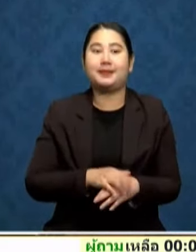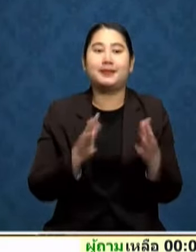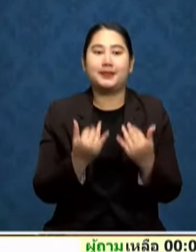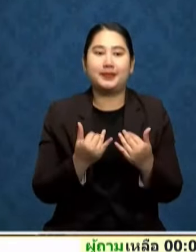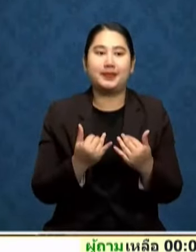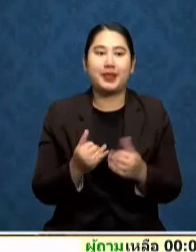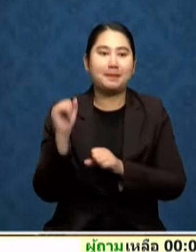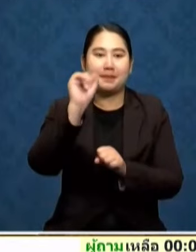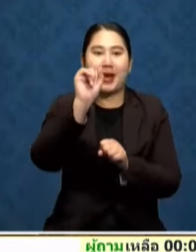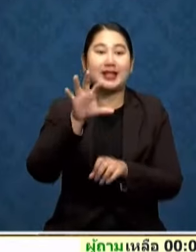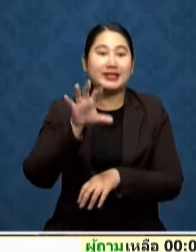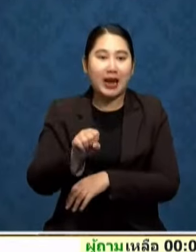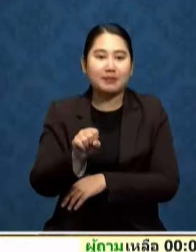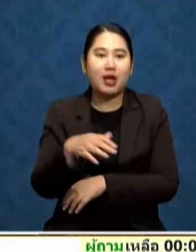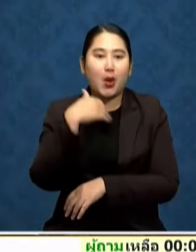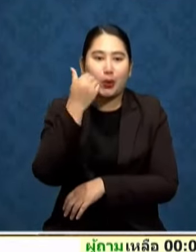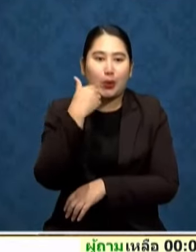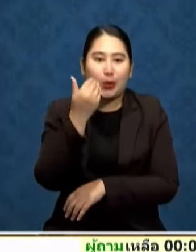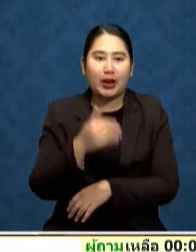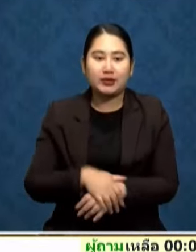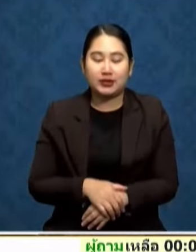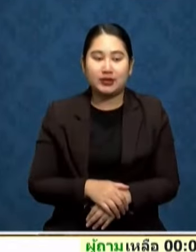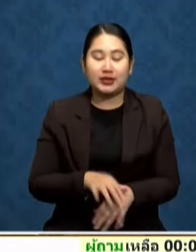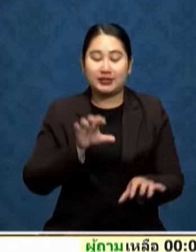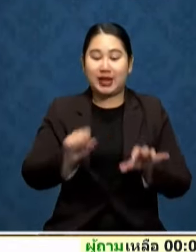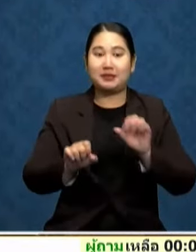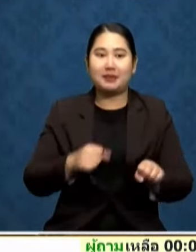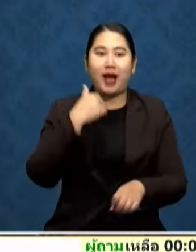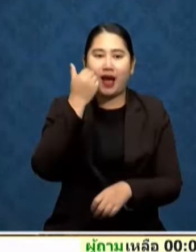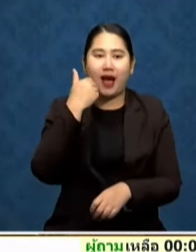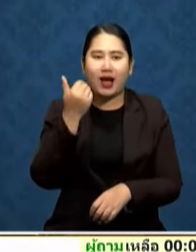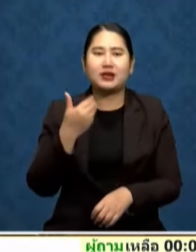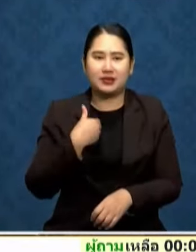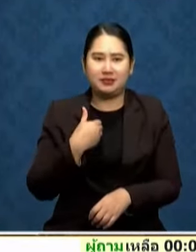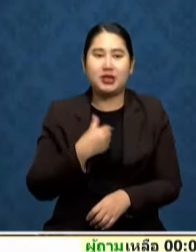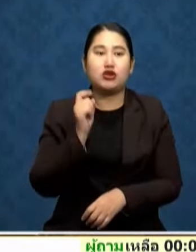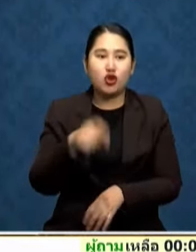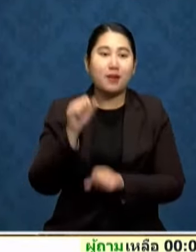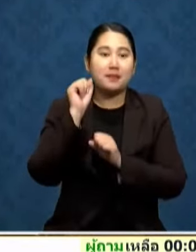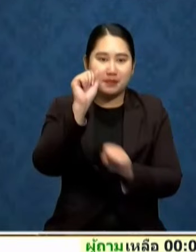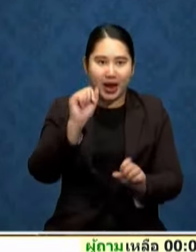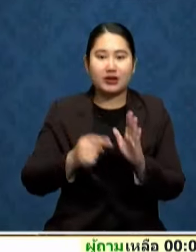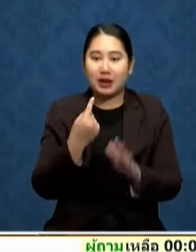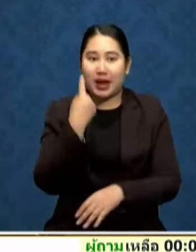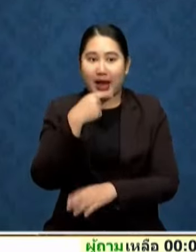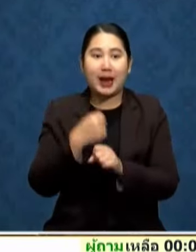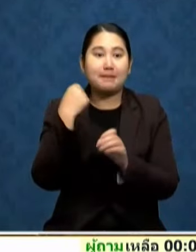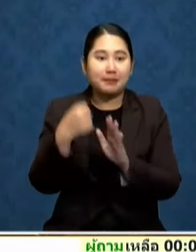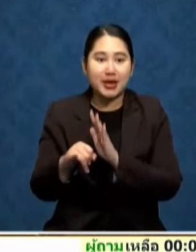กาศจับปลานี่อายเขานะประกาศจับปลาทุกจังหวัดเลยอายเขาวันนี้ต้องประกาศจับต้นตอให้